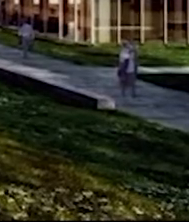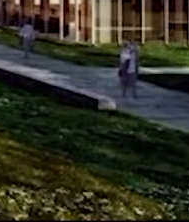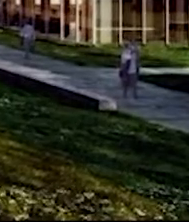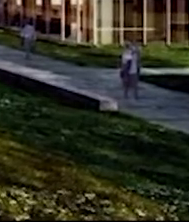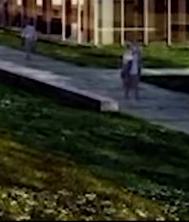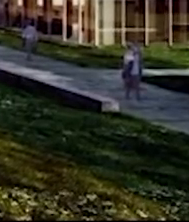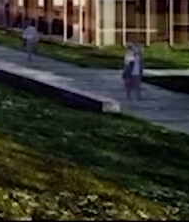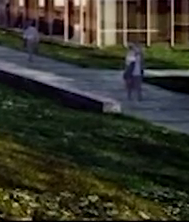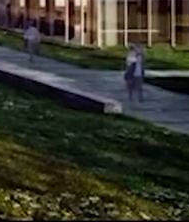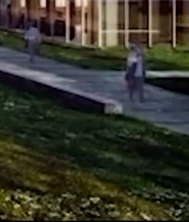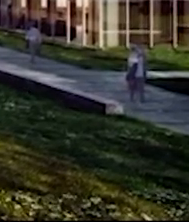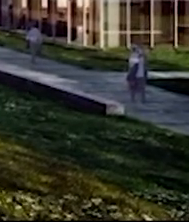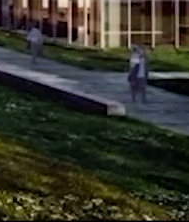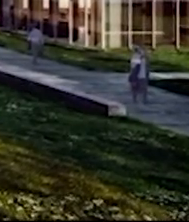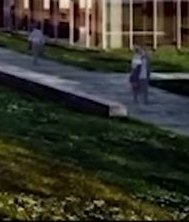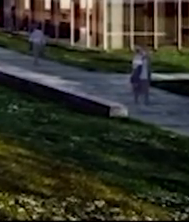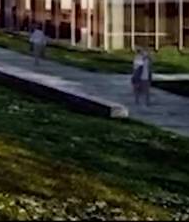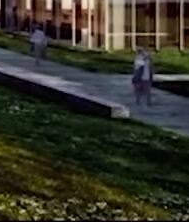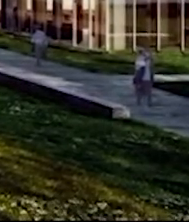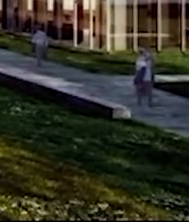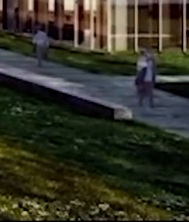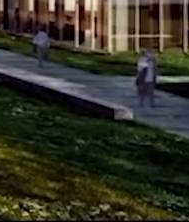으 으